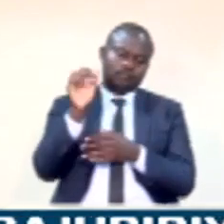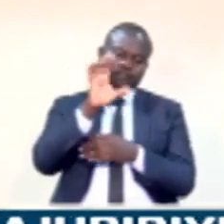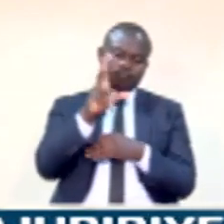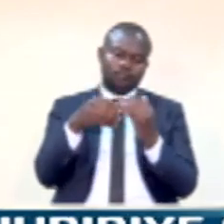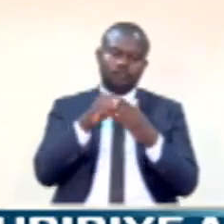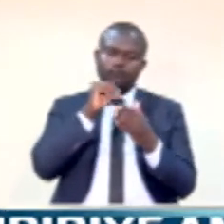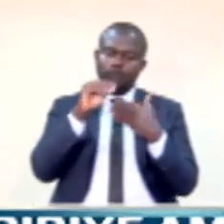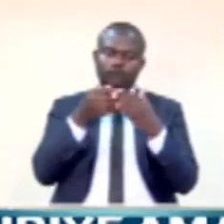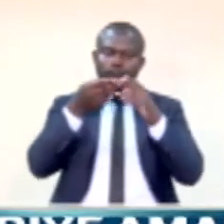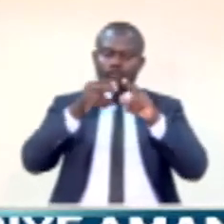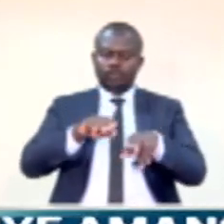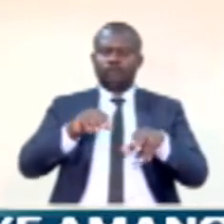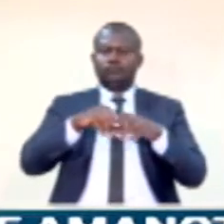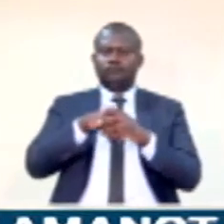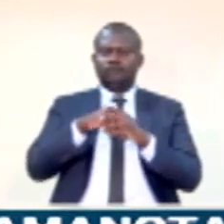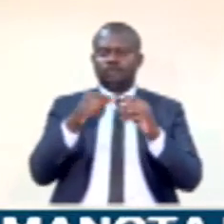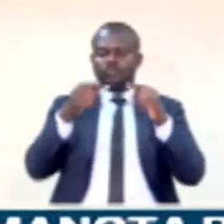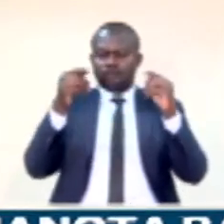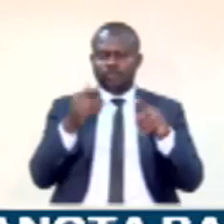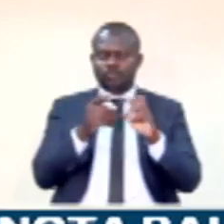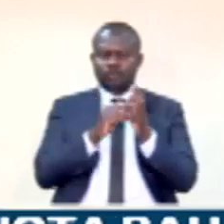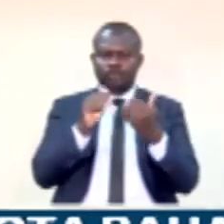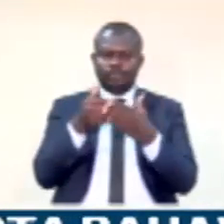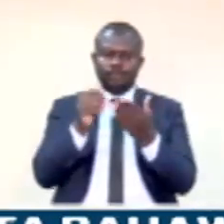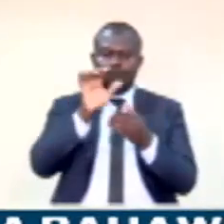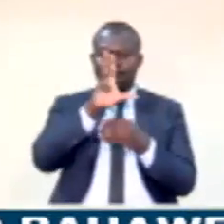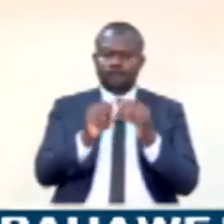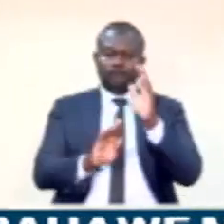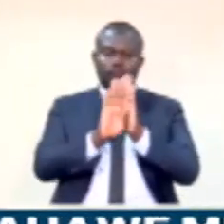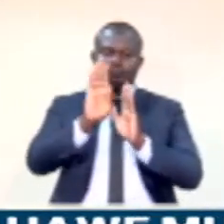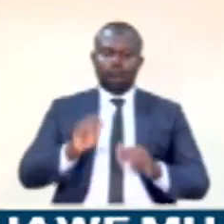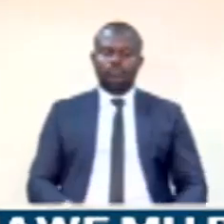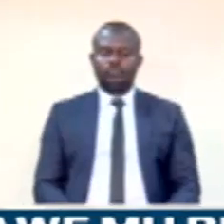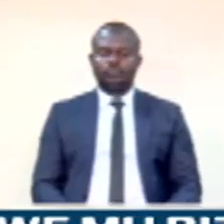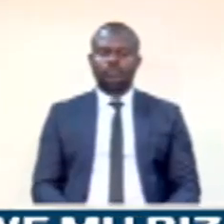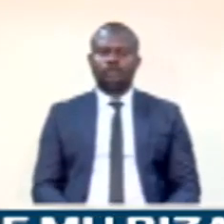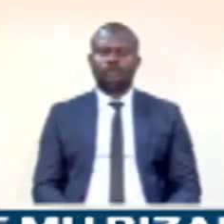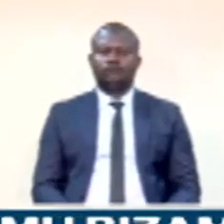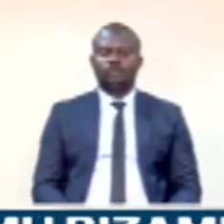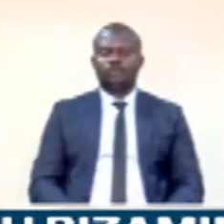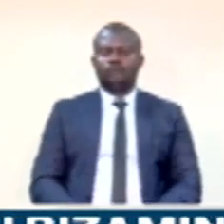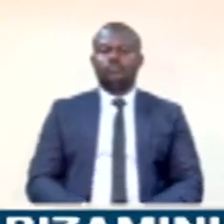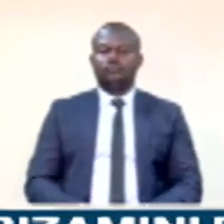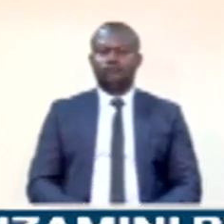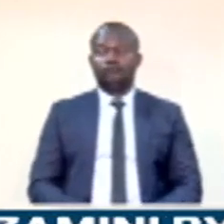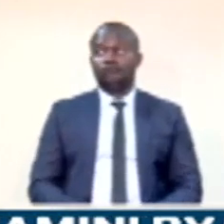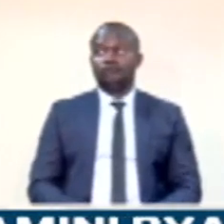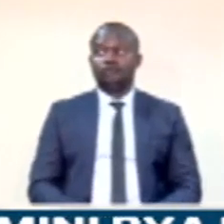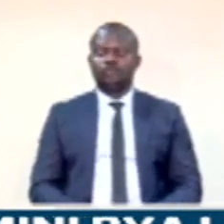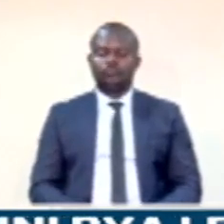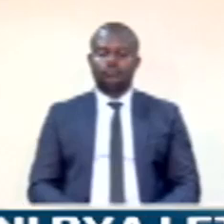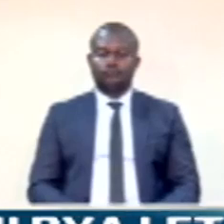itaba umugabane w'intambara n'urwango ahubwo ikaba Afurika y'iterambere. C'est ce qui fera que l'Afrique demain ne soit pas une